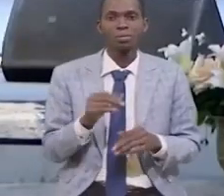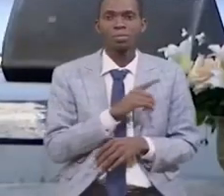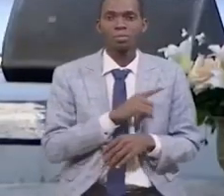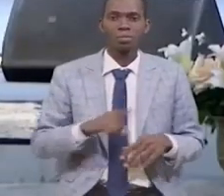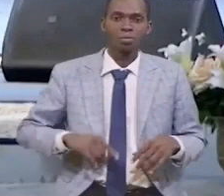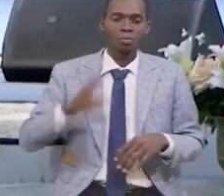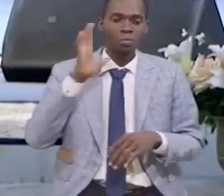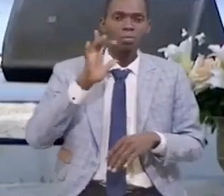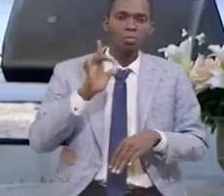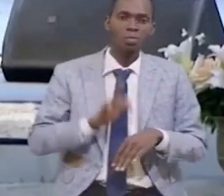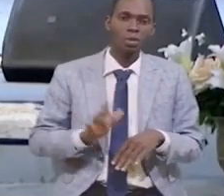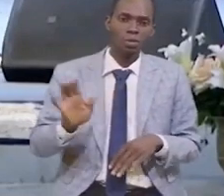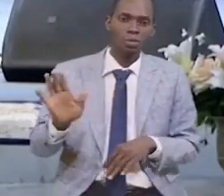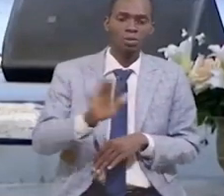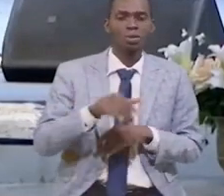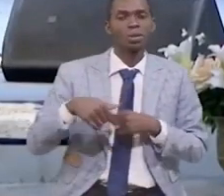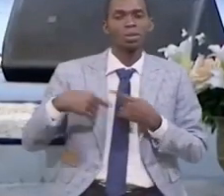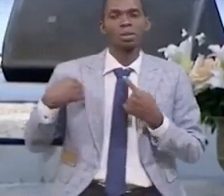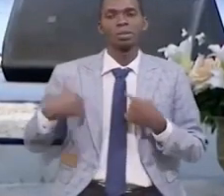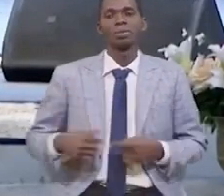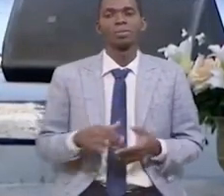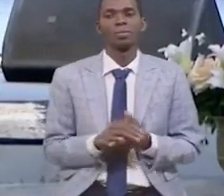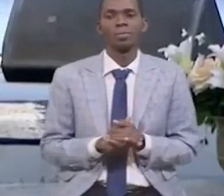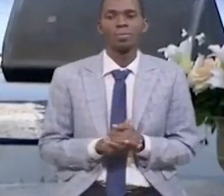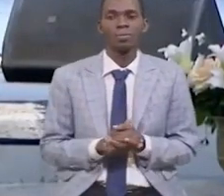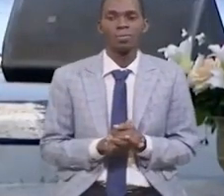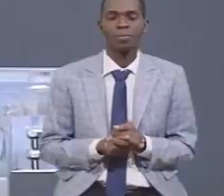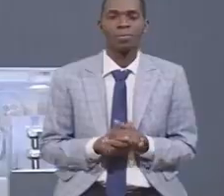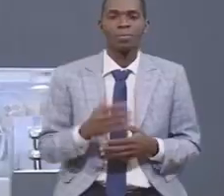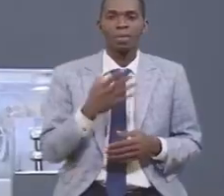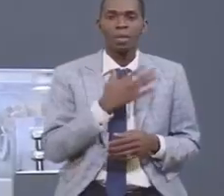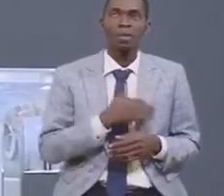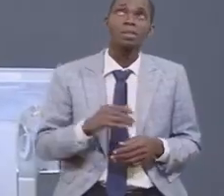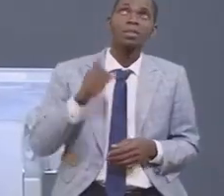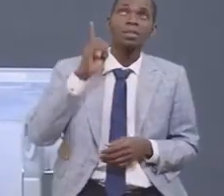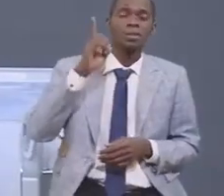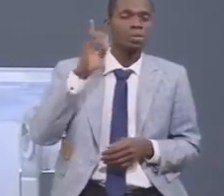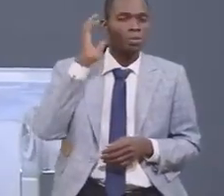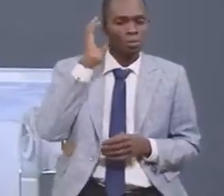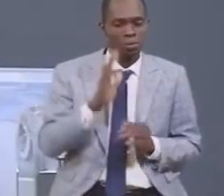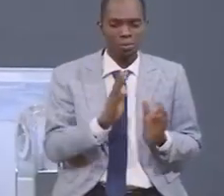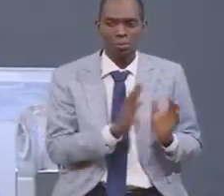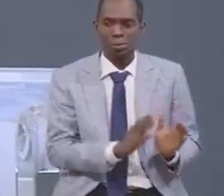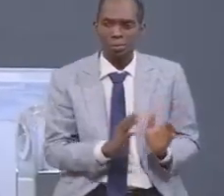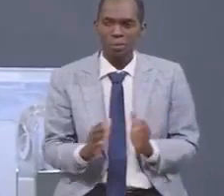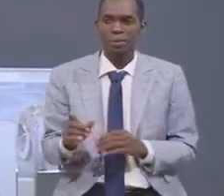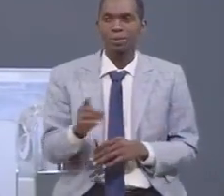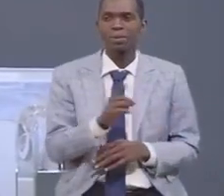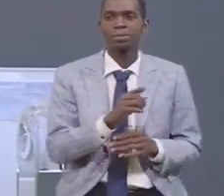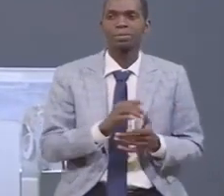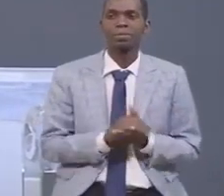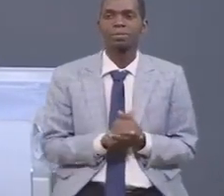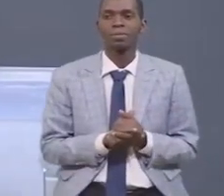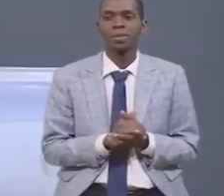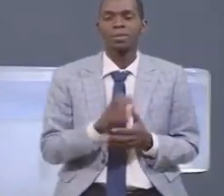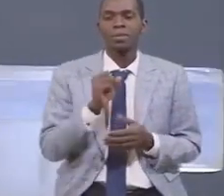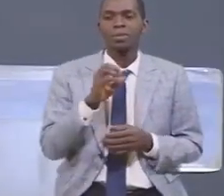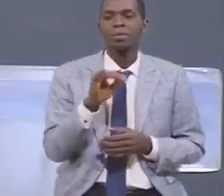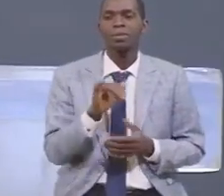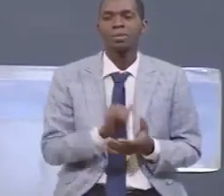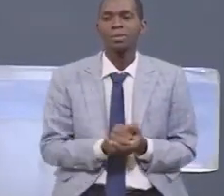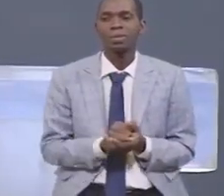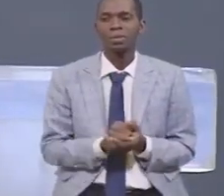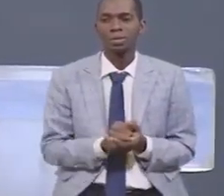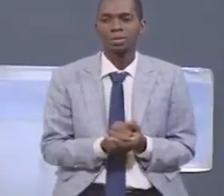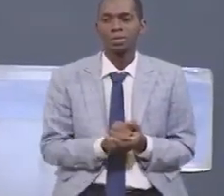టు యువర్ హార్ట్, ప్రభువు మీ హృదయాలను తాకుతాయి ఉన్నారు. ఇస్ గోయింగ్ టు ప్రిపేర్ యు, ఆయన మిమ్మల్ని సంసిద్ధం చేస్తారు. సో దట్